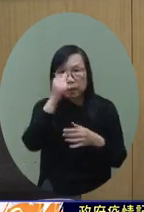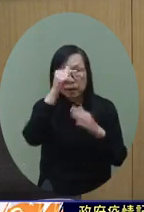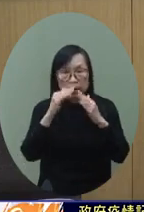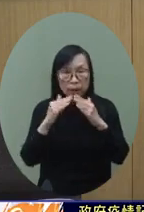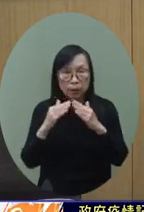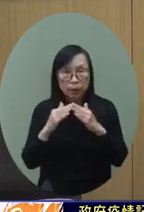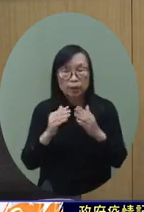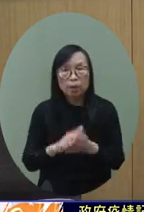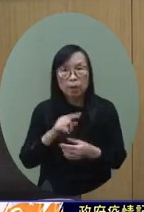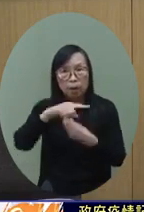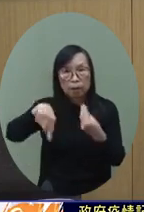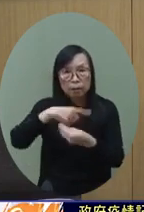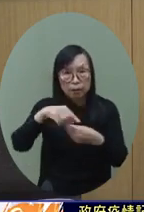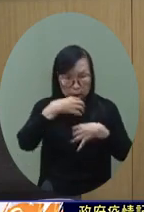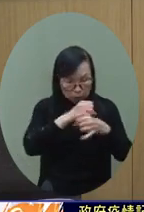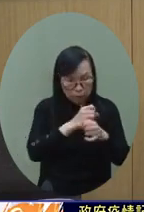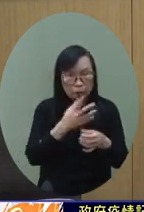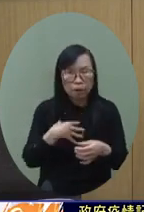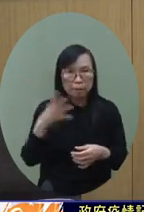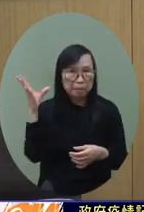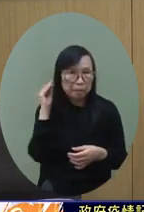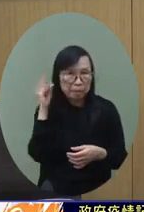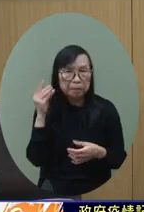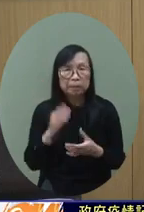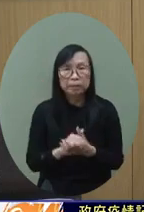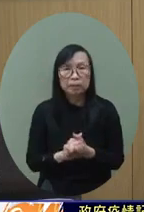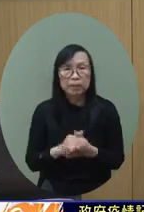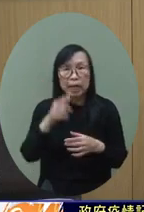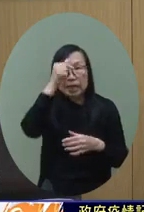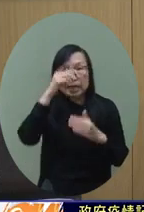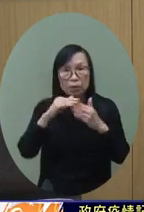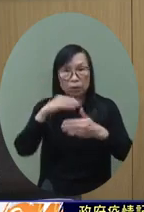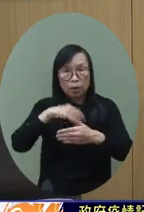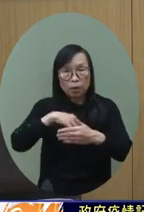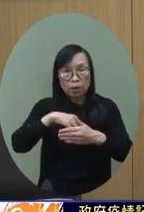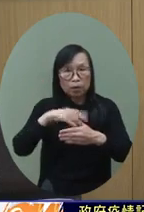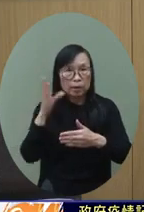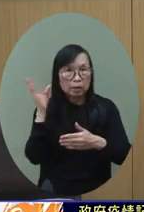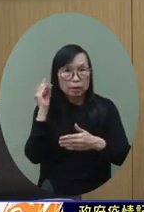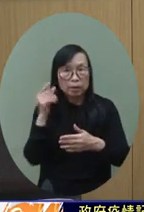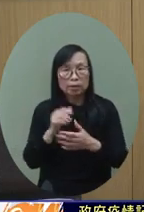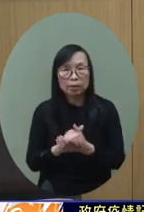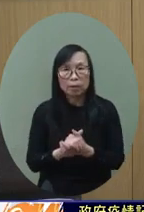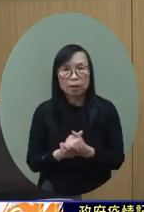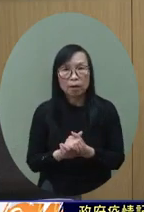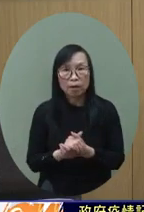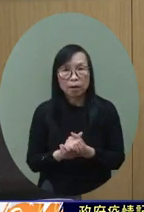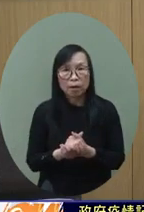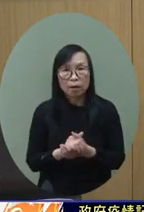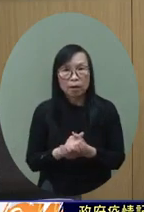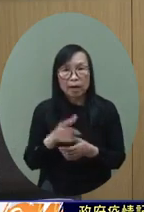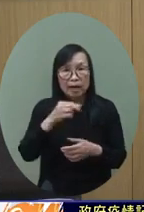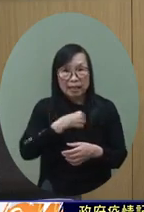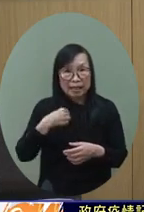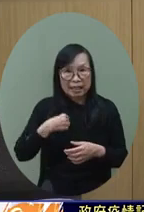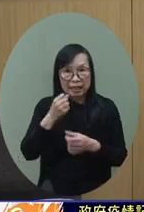個環境樣本。咁我哋收到消息咧，就話醫院入面有啲內部消息，就話呢個 MO 即係應該係個醫生